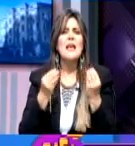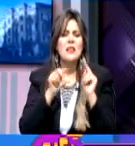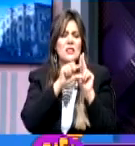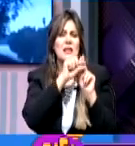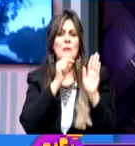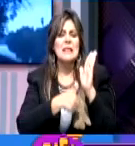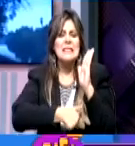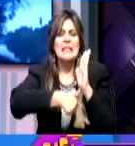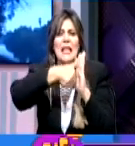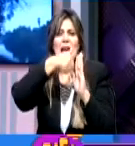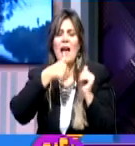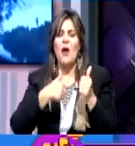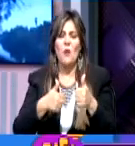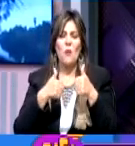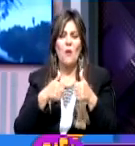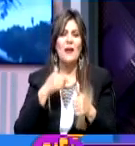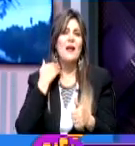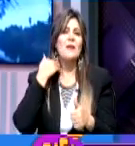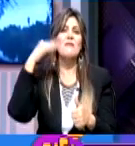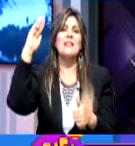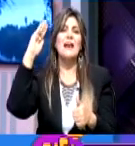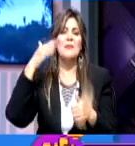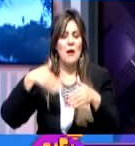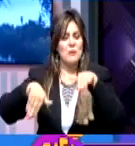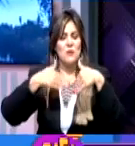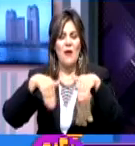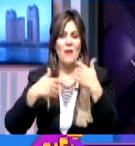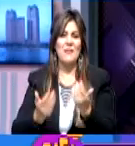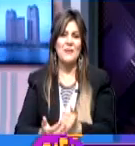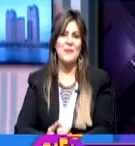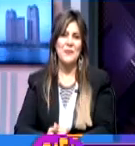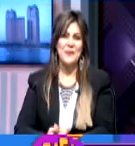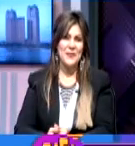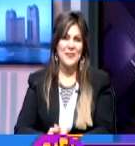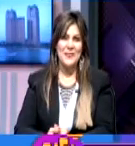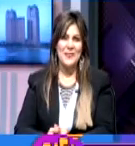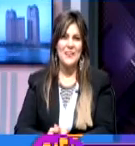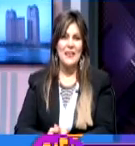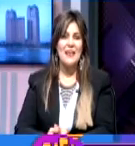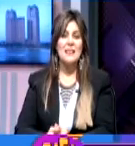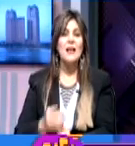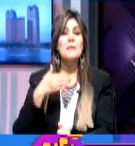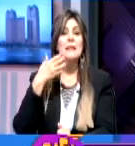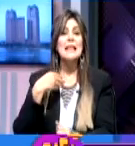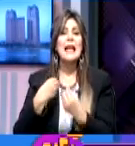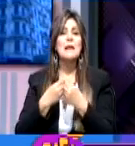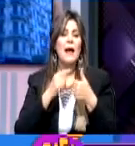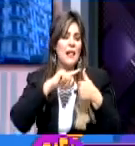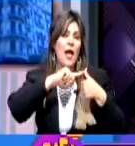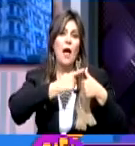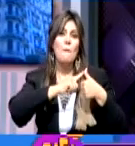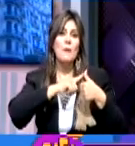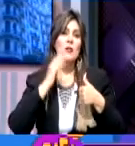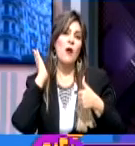نماذج كبيره جدا نفتخر من ذوي الاعاقه بالظبط كده يا فندم. طيب كلمنا عن كارنيه بطاقه الخدمات المتكامله، وما